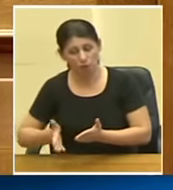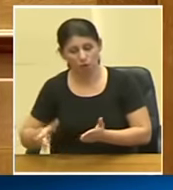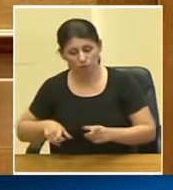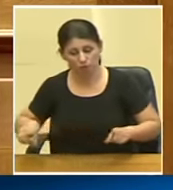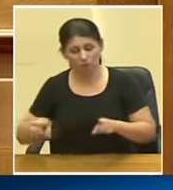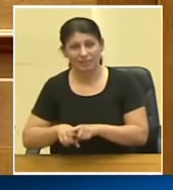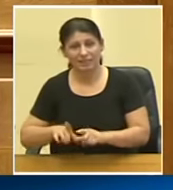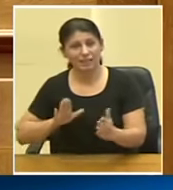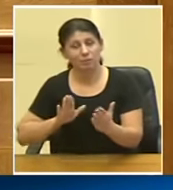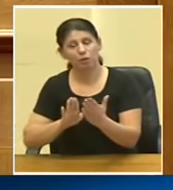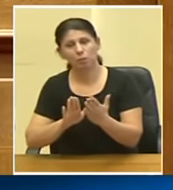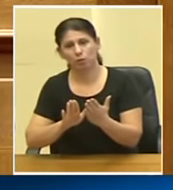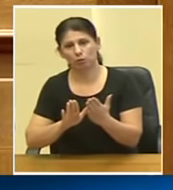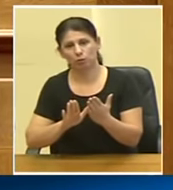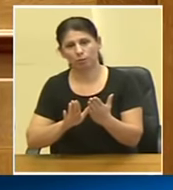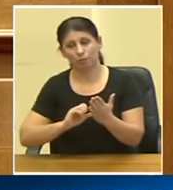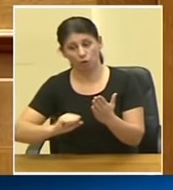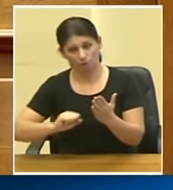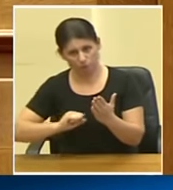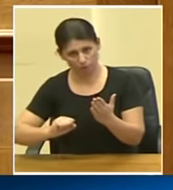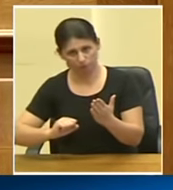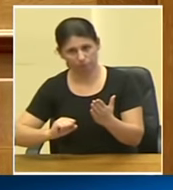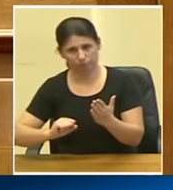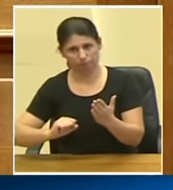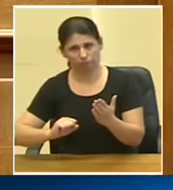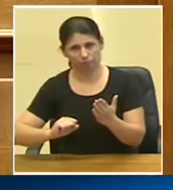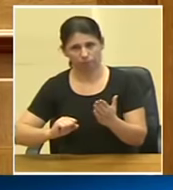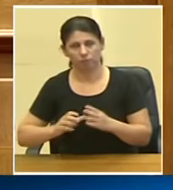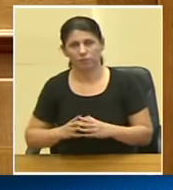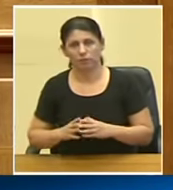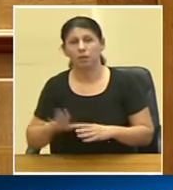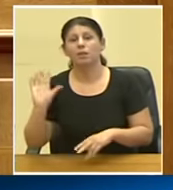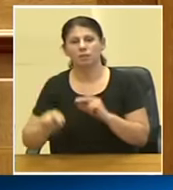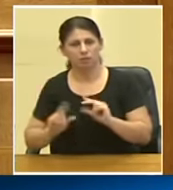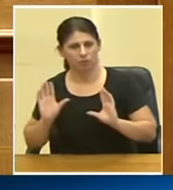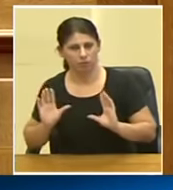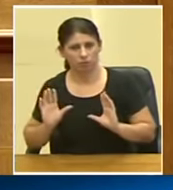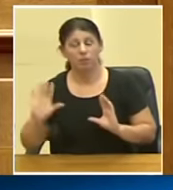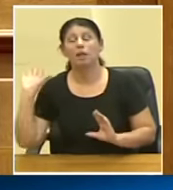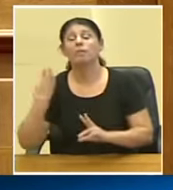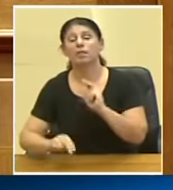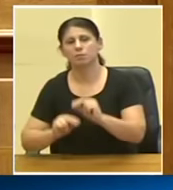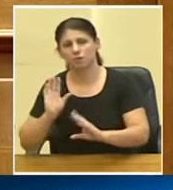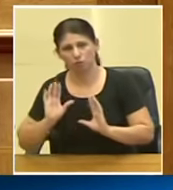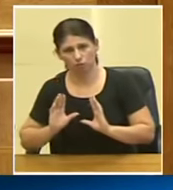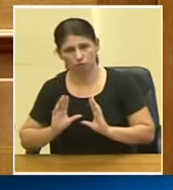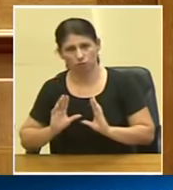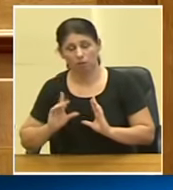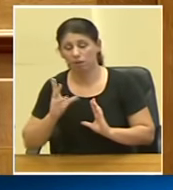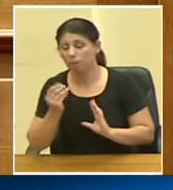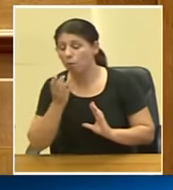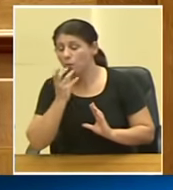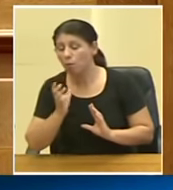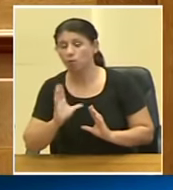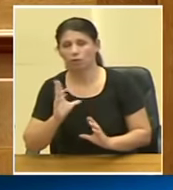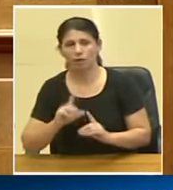να αντιμετωπίσουμε το φόβο ή να μην σας ψηφίσουν. Ή να μην σας ψηφίσουν. Γιατί είναι πολύ σοβαρά τα